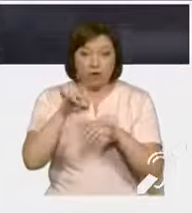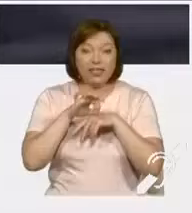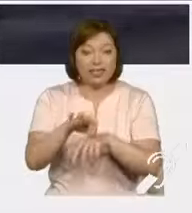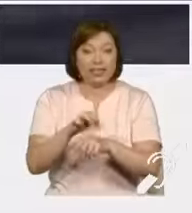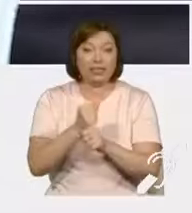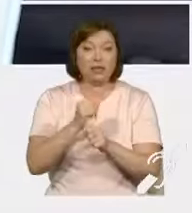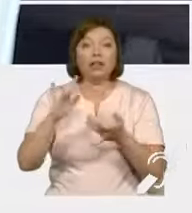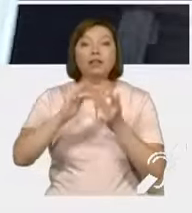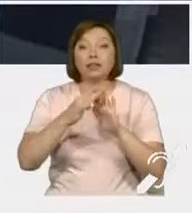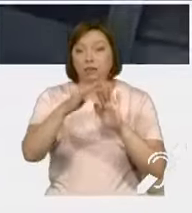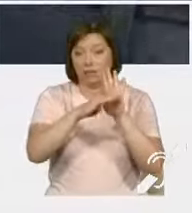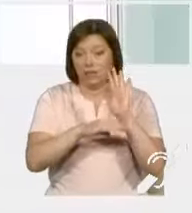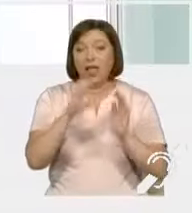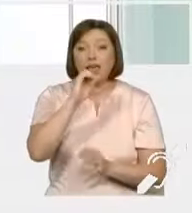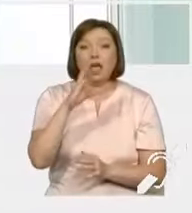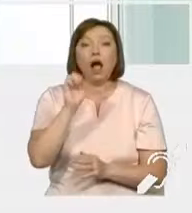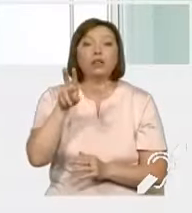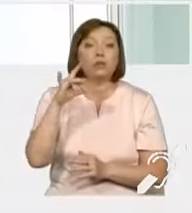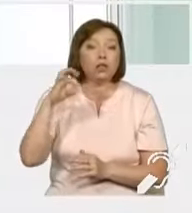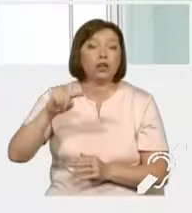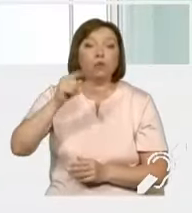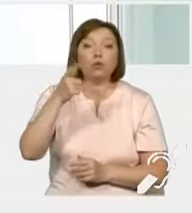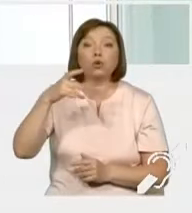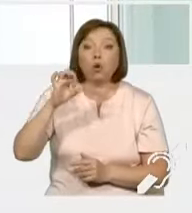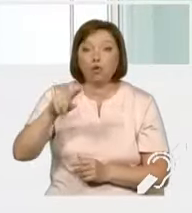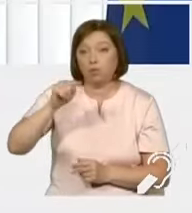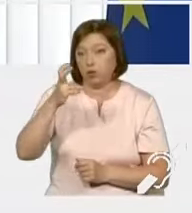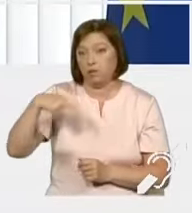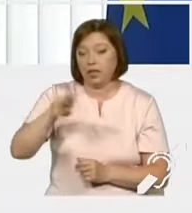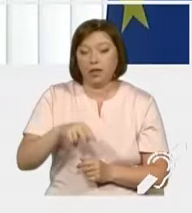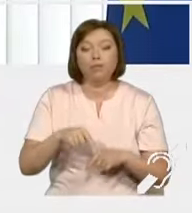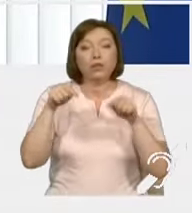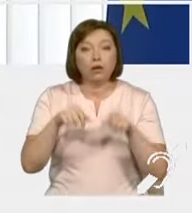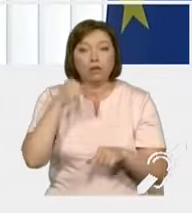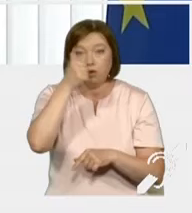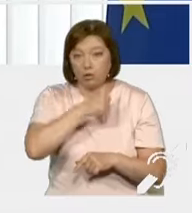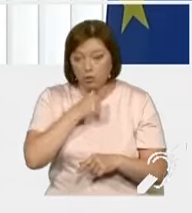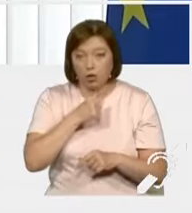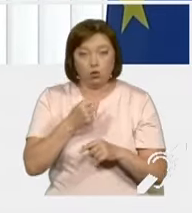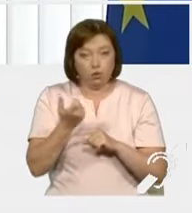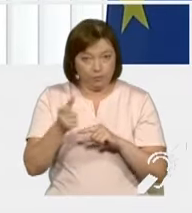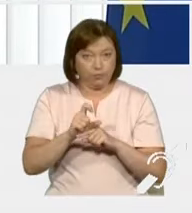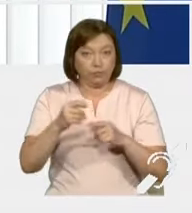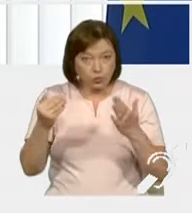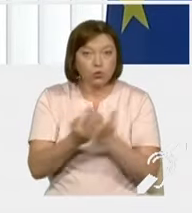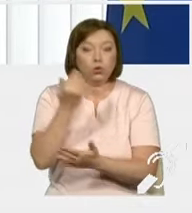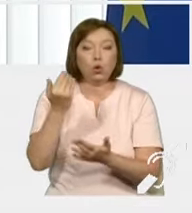online prin intermediul platformei eadmitere.gov.md. În acest an, elementul de noutate